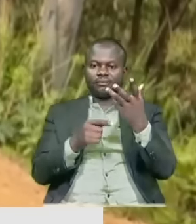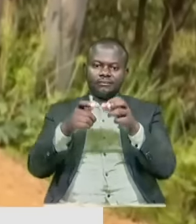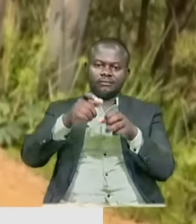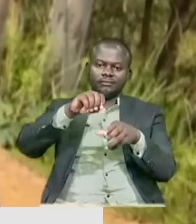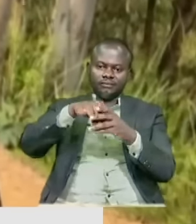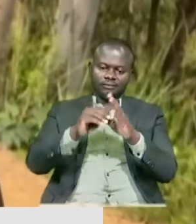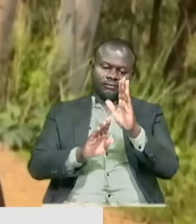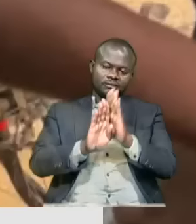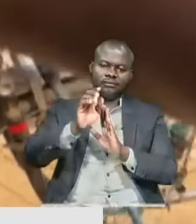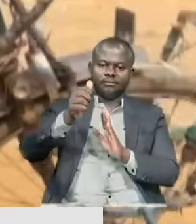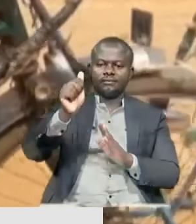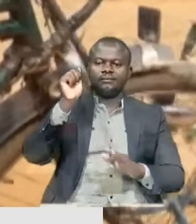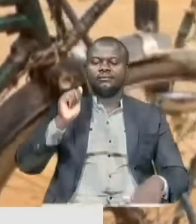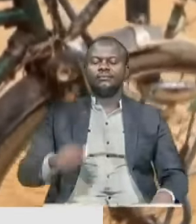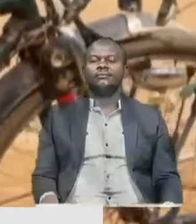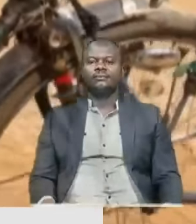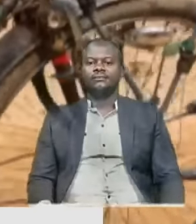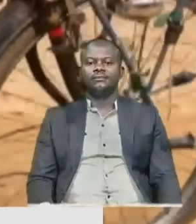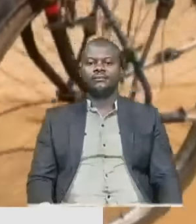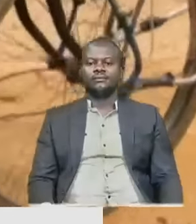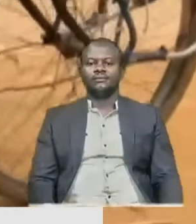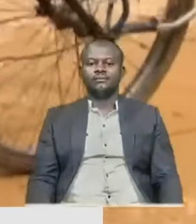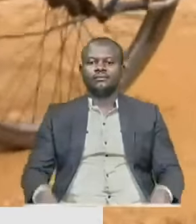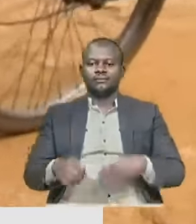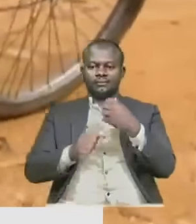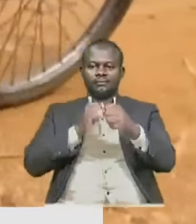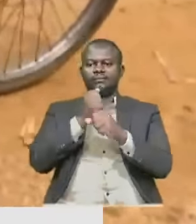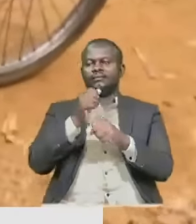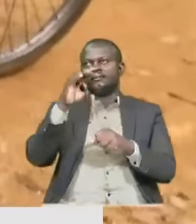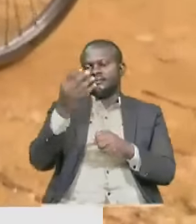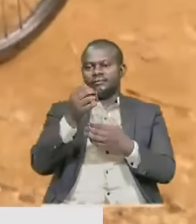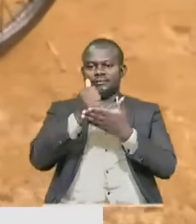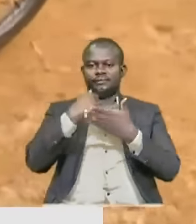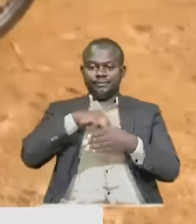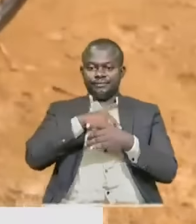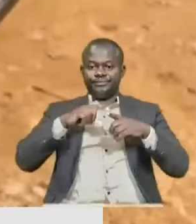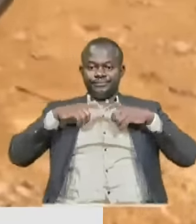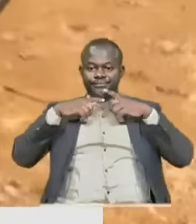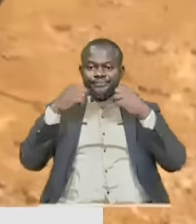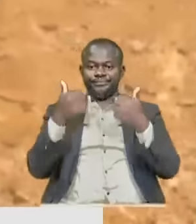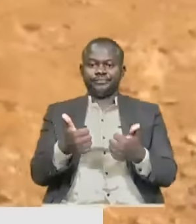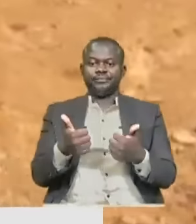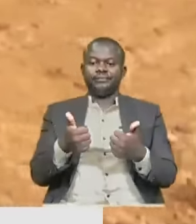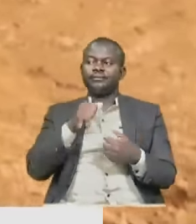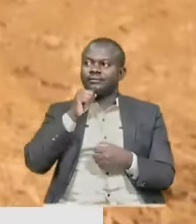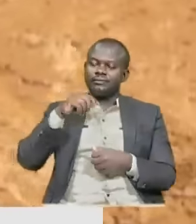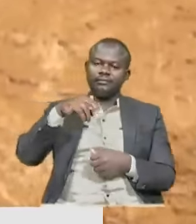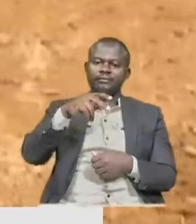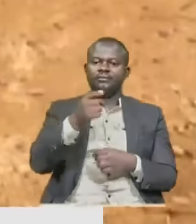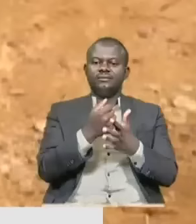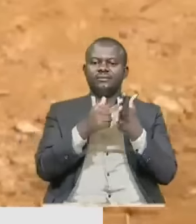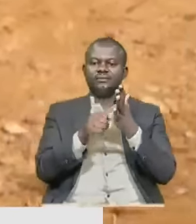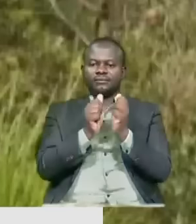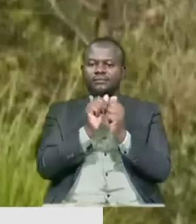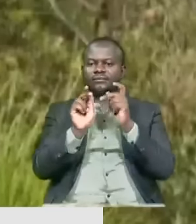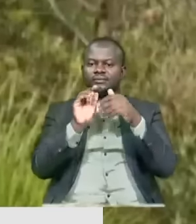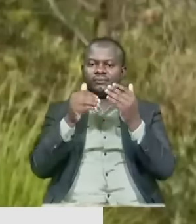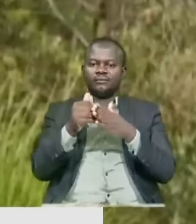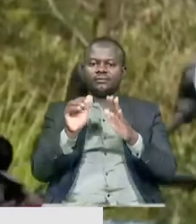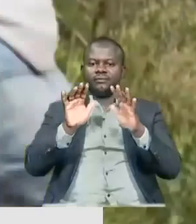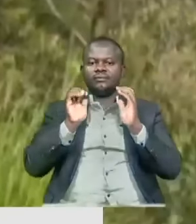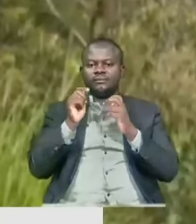ku iterambere ryabo nyakine byafashije kubaho mbayeho neza nagenda nandana n'abaturage byagiye bindinda